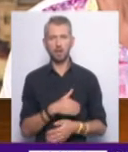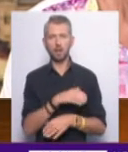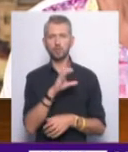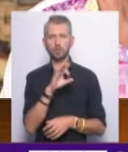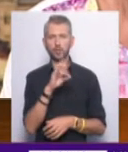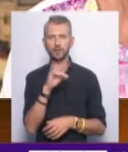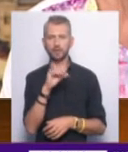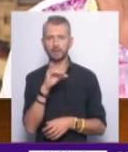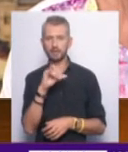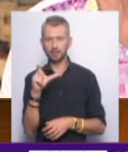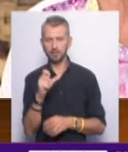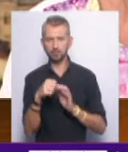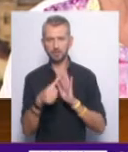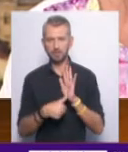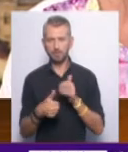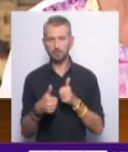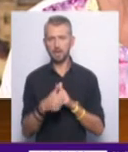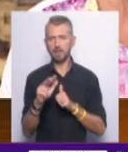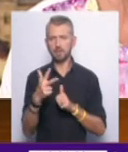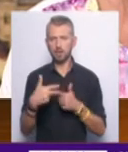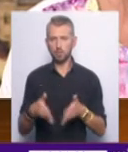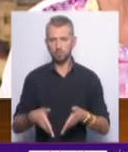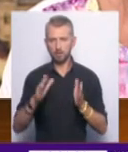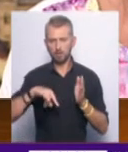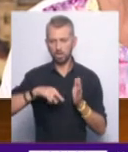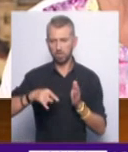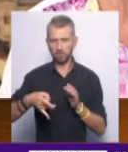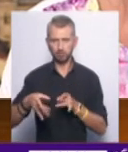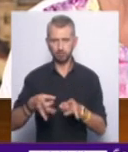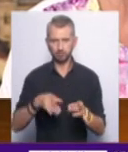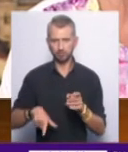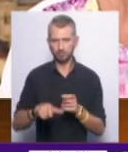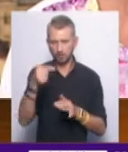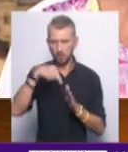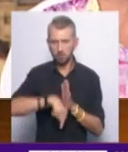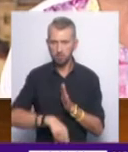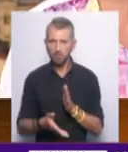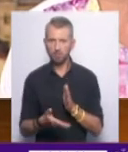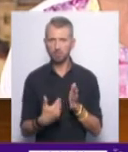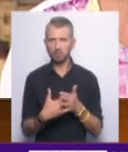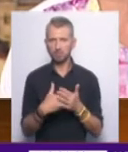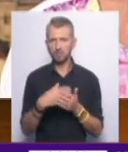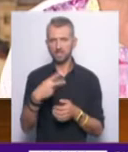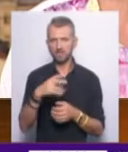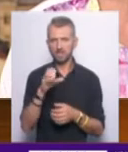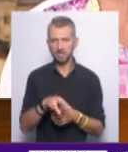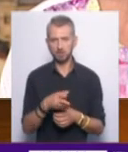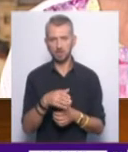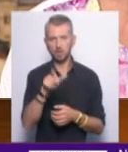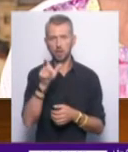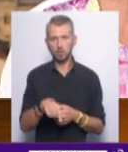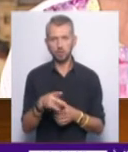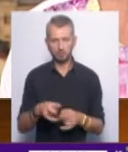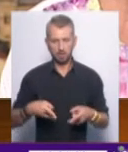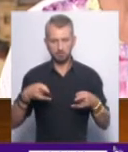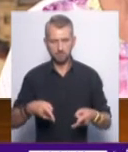16. Біля третього під'їзду вибоїни, ну саме глибиною десь сантиметрів з 20. Людині на